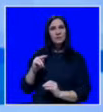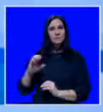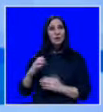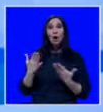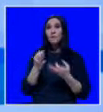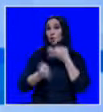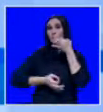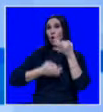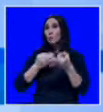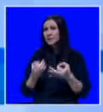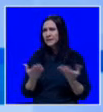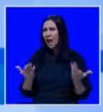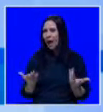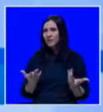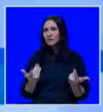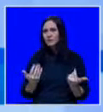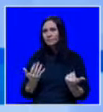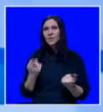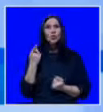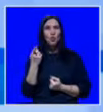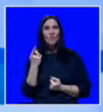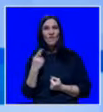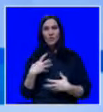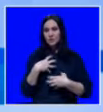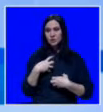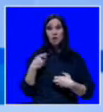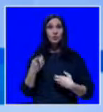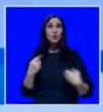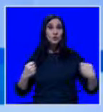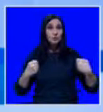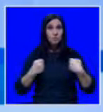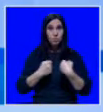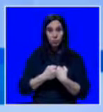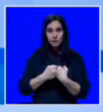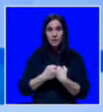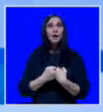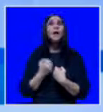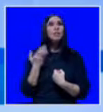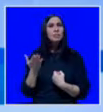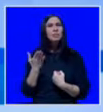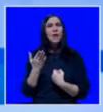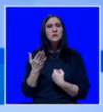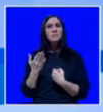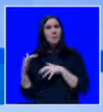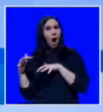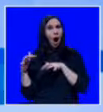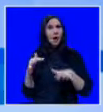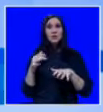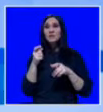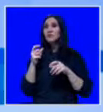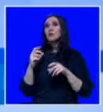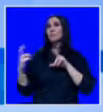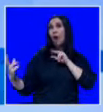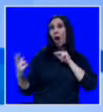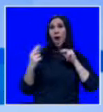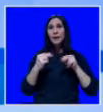си обяснявате това напрежение, този сблъсък и тези агресивни реплики, които се